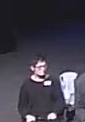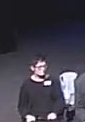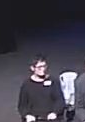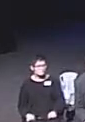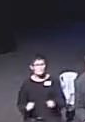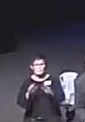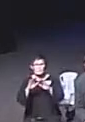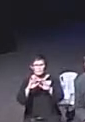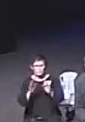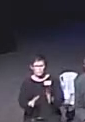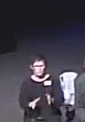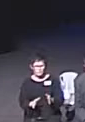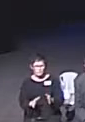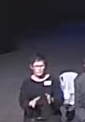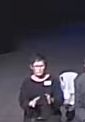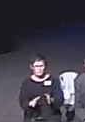Kuvailu.